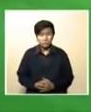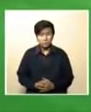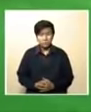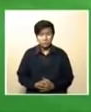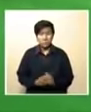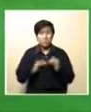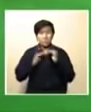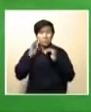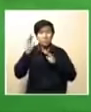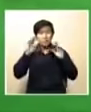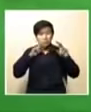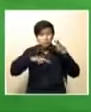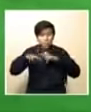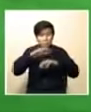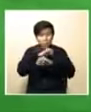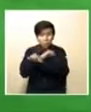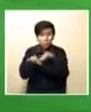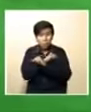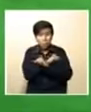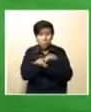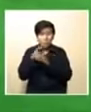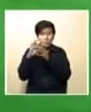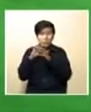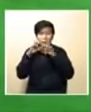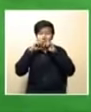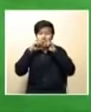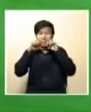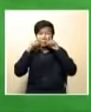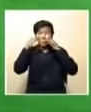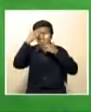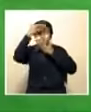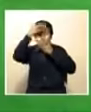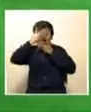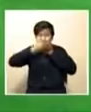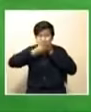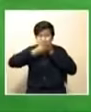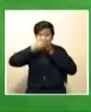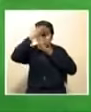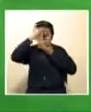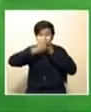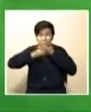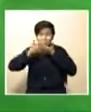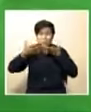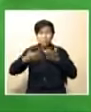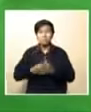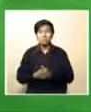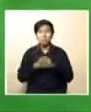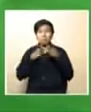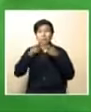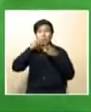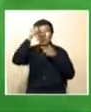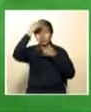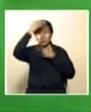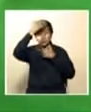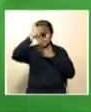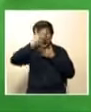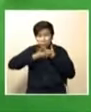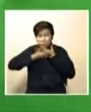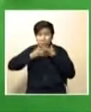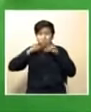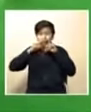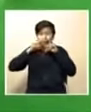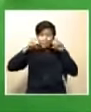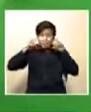ที่ปฏิบัติหน้าที่นี้แล้วก็ยังไปถึงระดับหมู่บ้านเลยนะครับก็นำเรียนว่าอย่างน้อยมีระบบป้องกัน